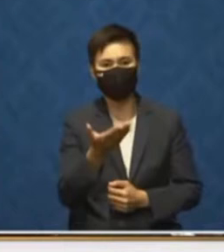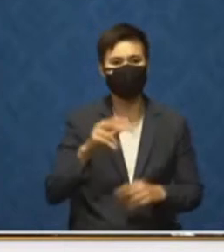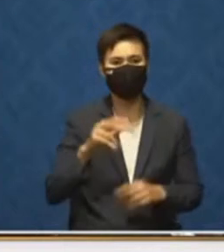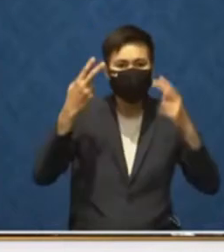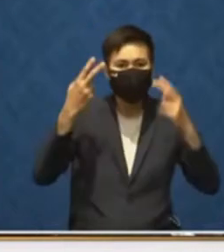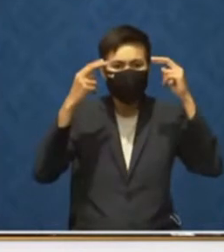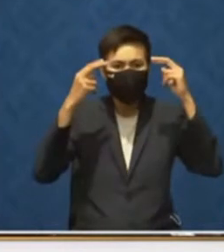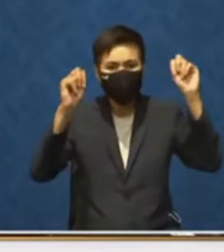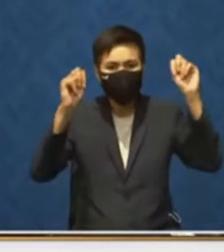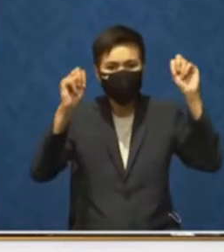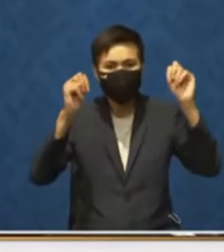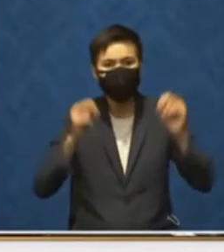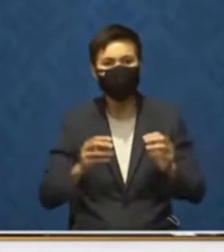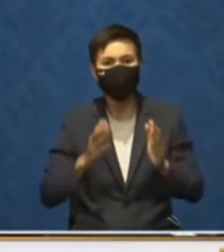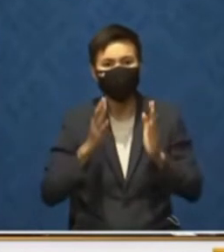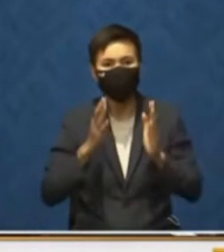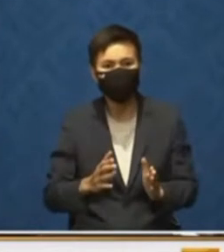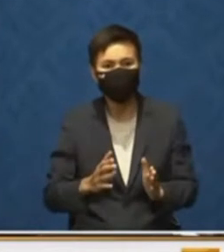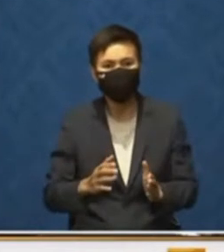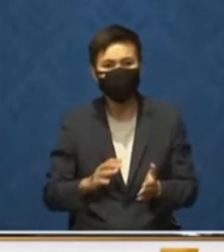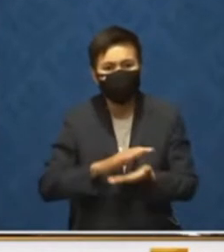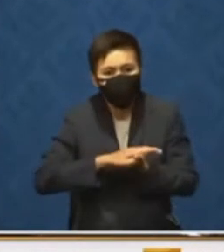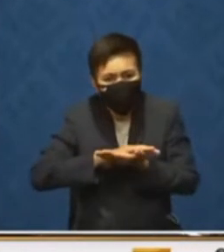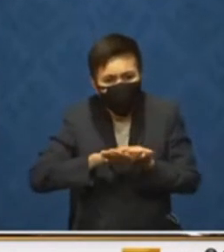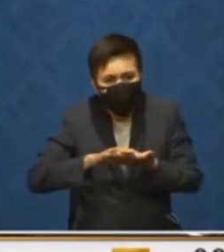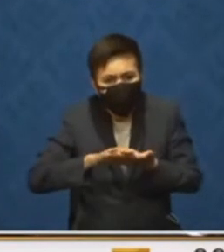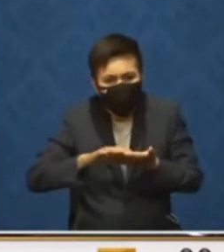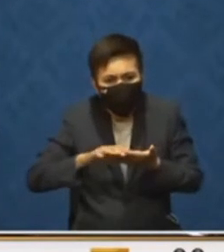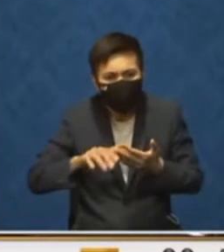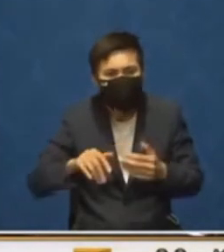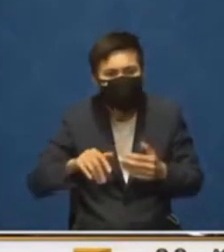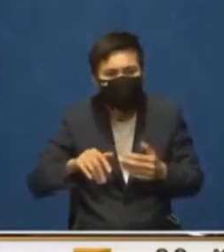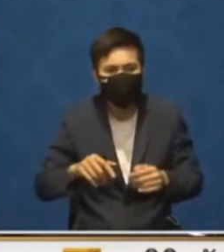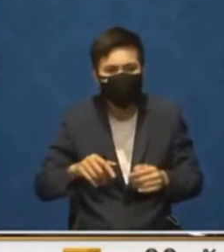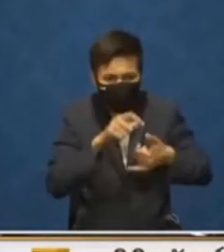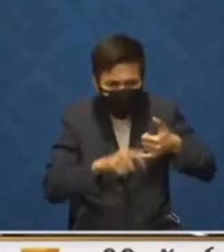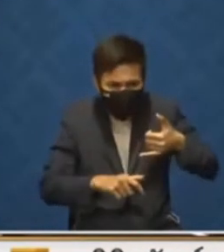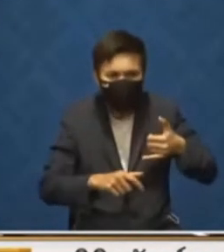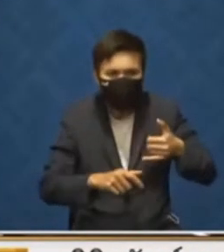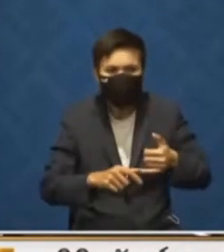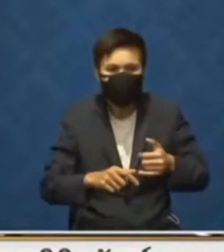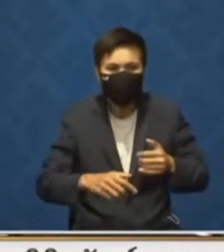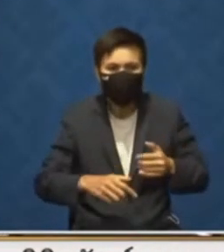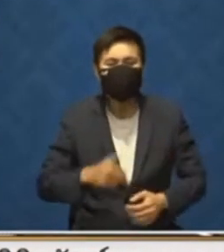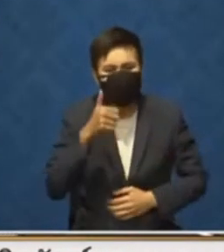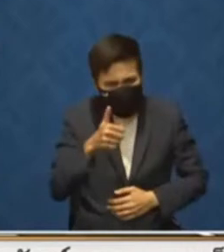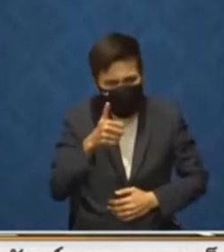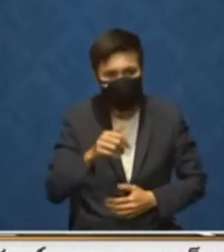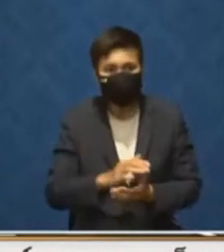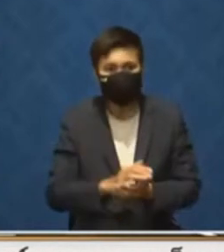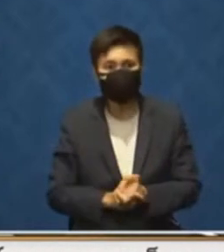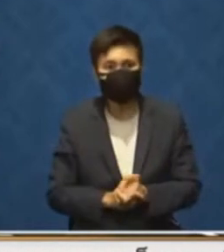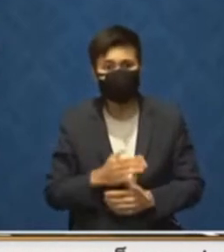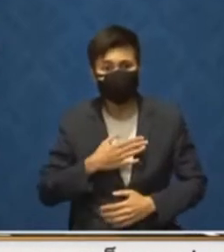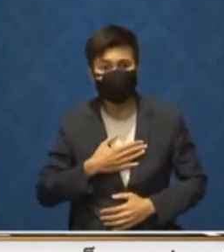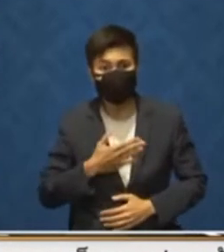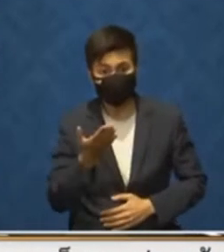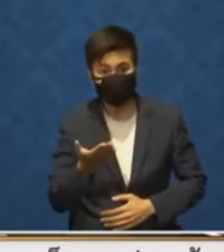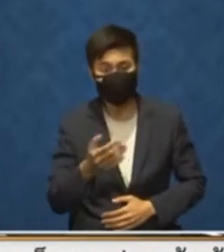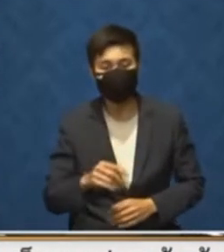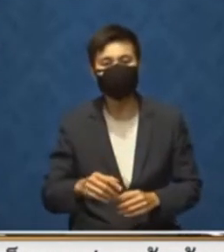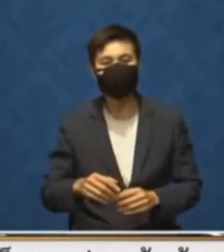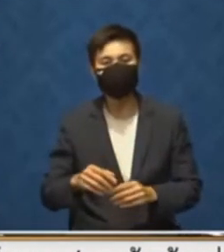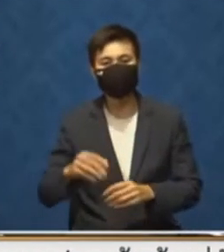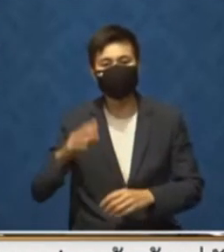เป็นคนบริสุทธิ์ผุดผ่องคนถามจริงๆประธานครับแต่ถ้าท่านเป็นผู้กำกับการสถานีตำรวจแทง 1